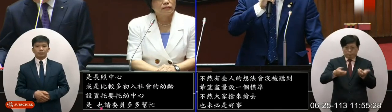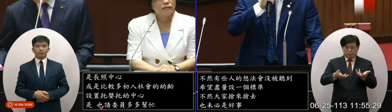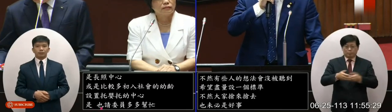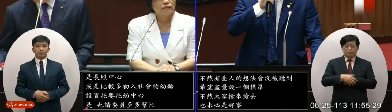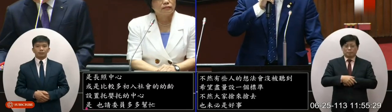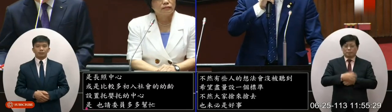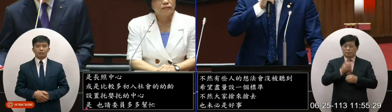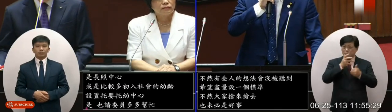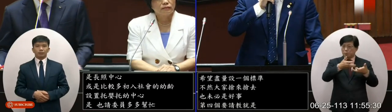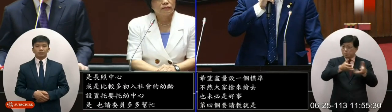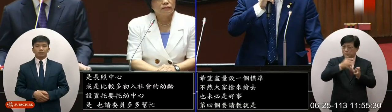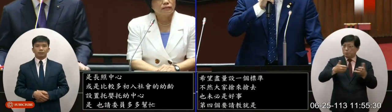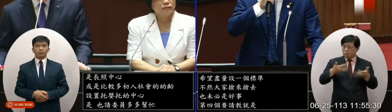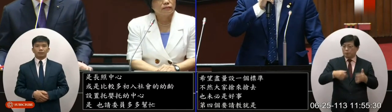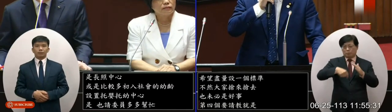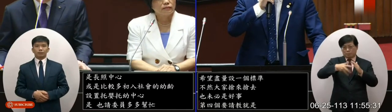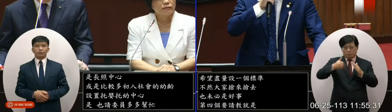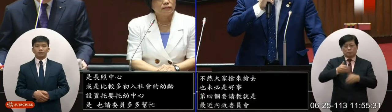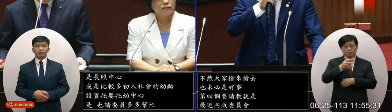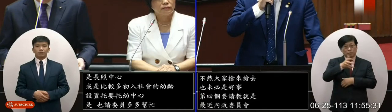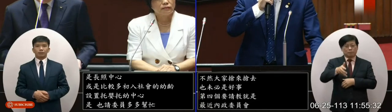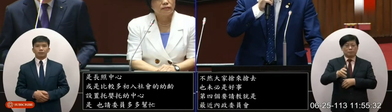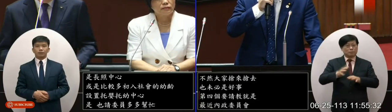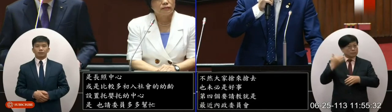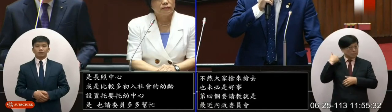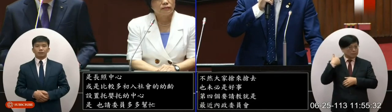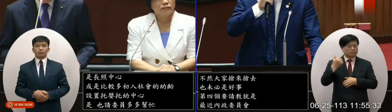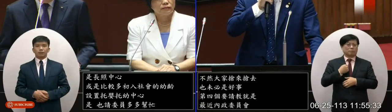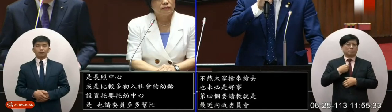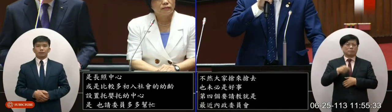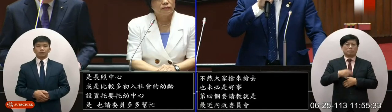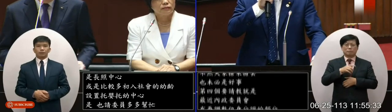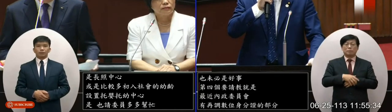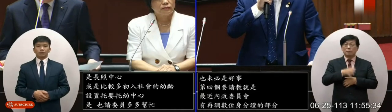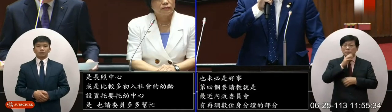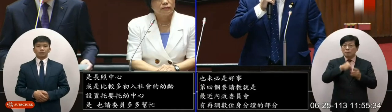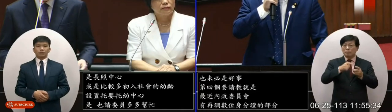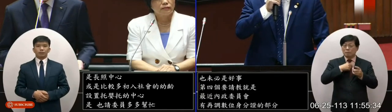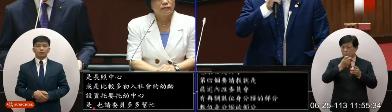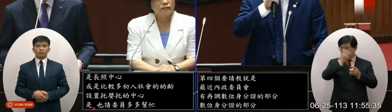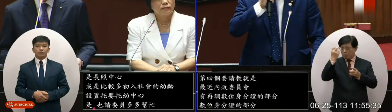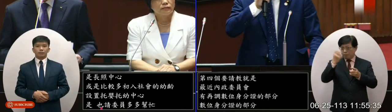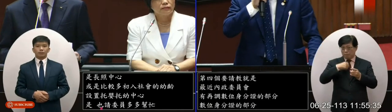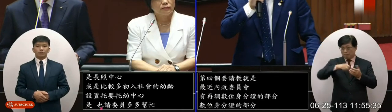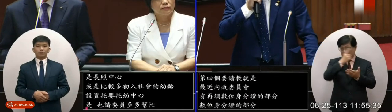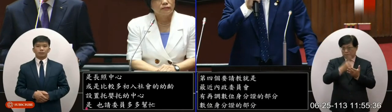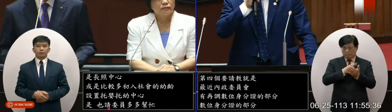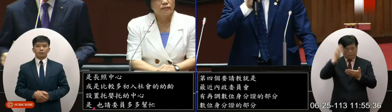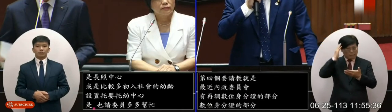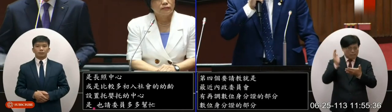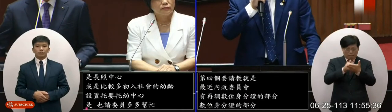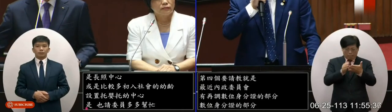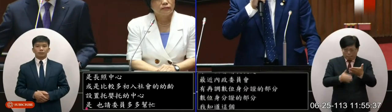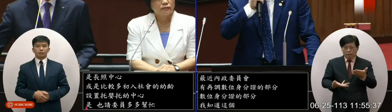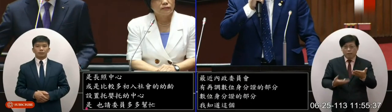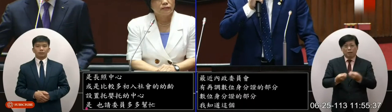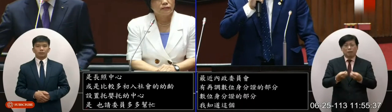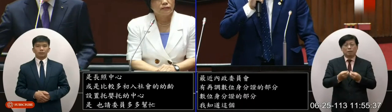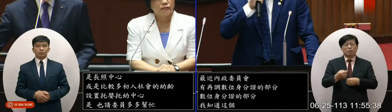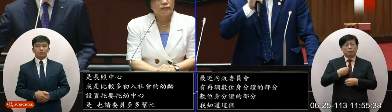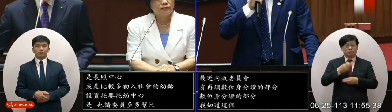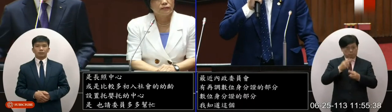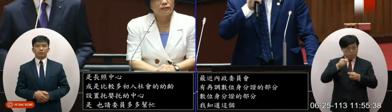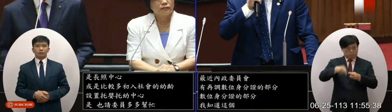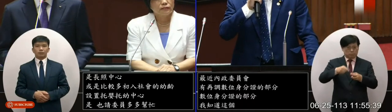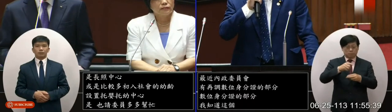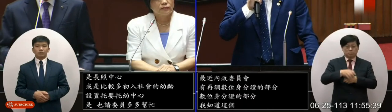块，那也请教我们的部长哈、哦、跟院长。这个当时当然知道大家知道说调资料的时候有发现这个整份全黑的部分啊。那我相信说这